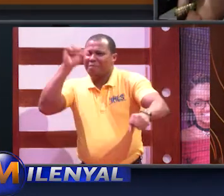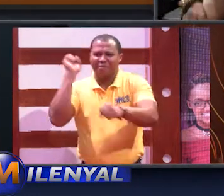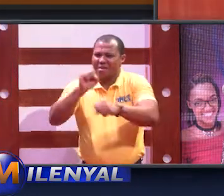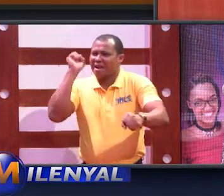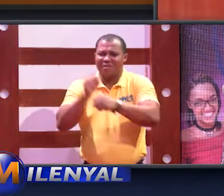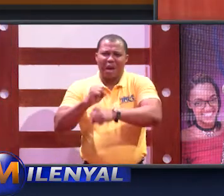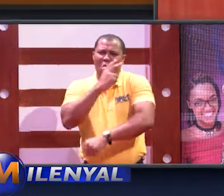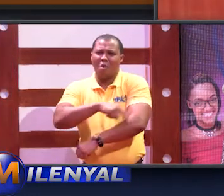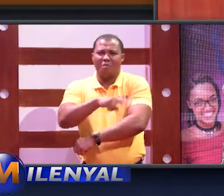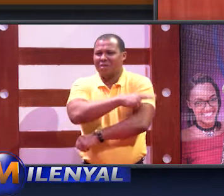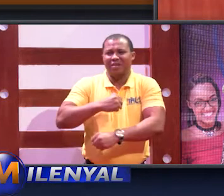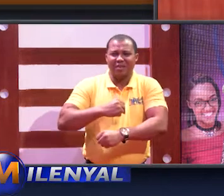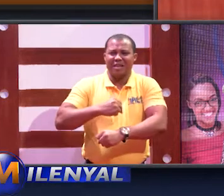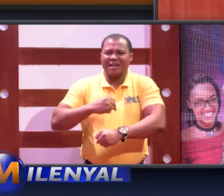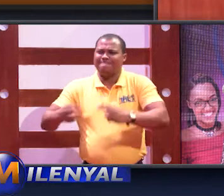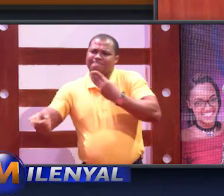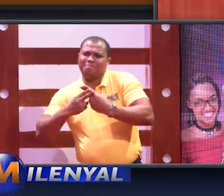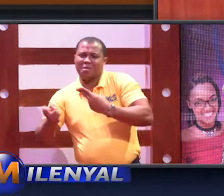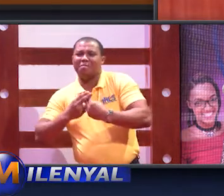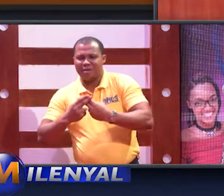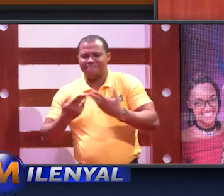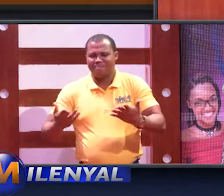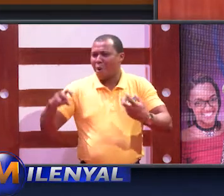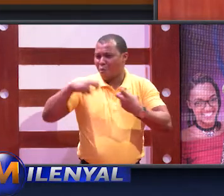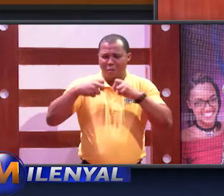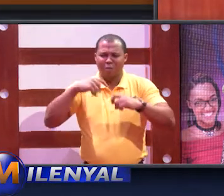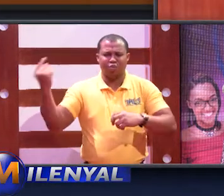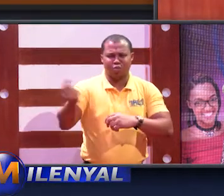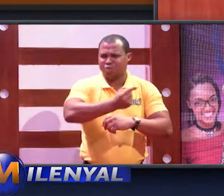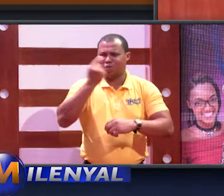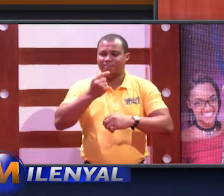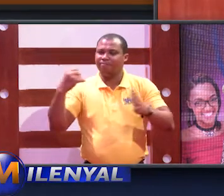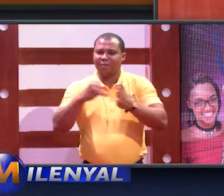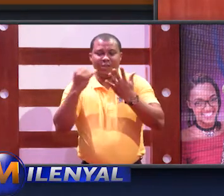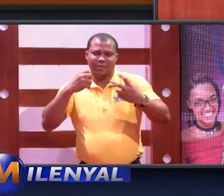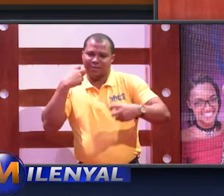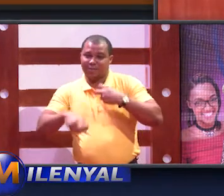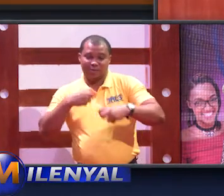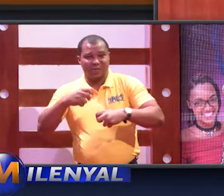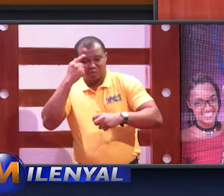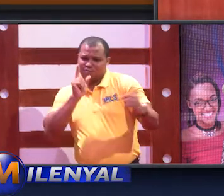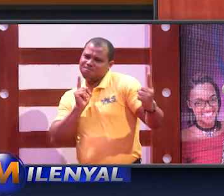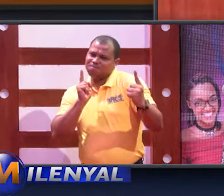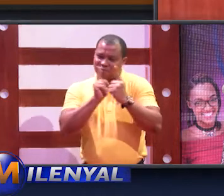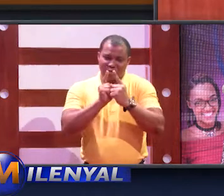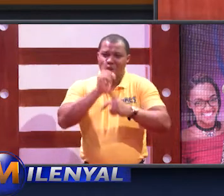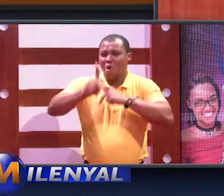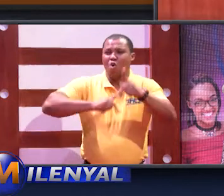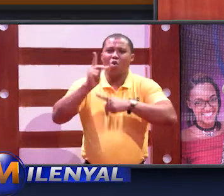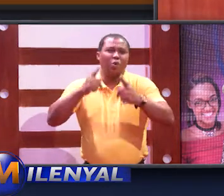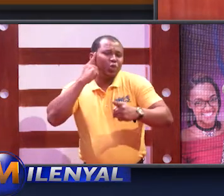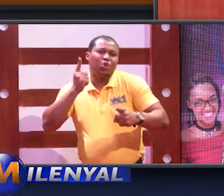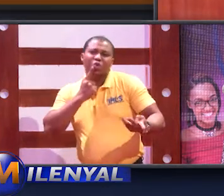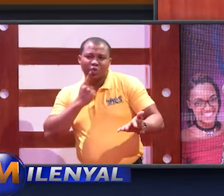dans l'hôpital, dans la banque. Déjà, il est difficile pour rencontrer moun studio sur le plan professionnel. Combien qui avocat, combien